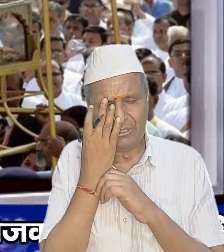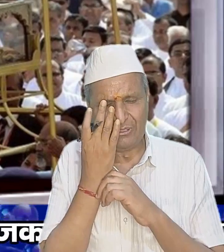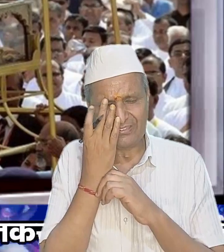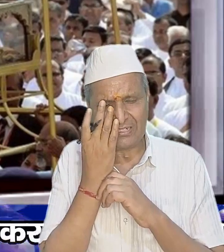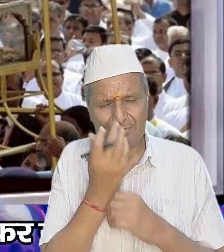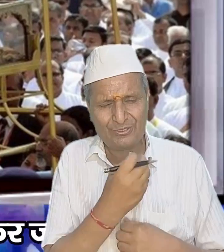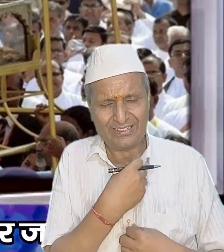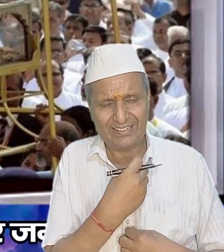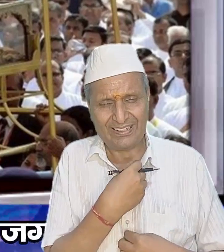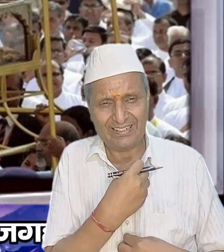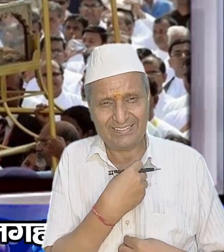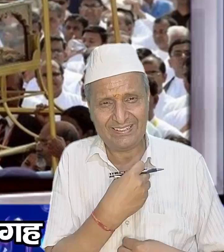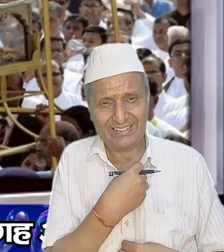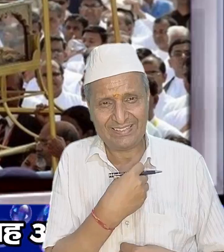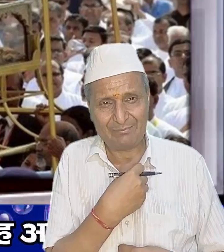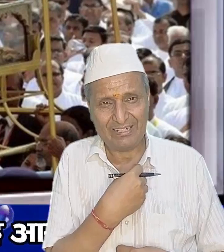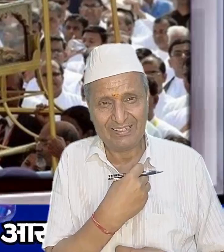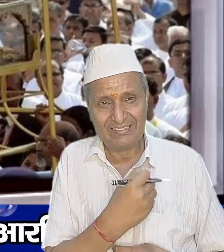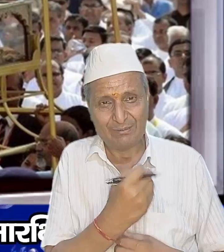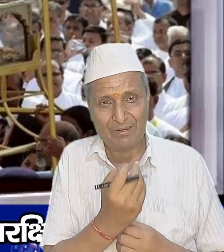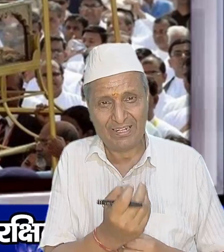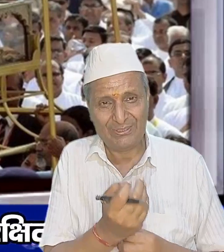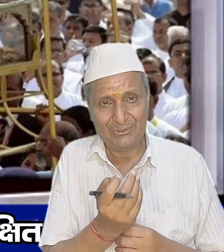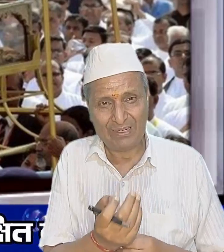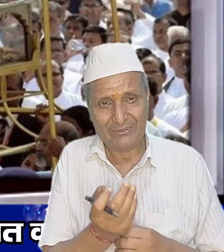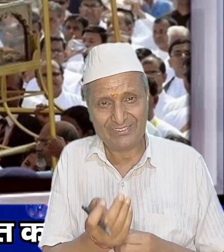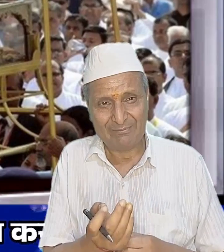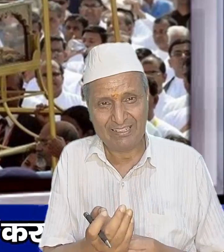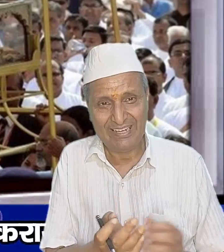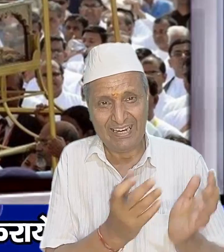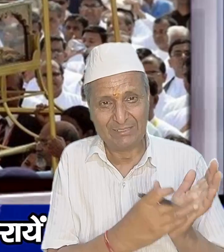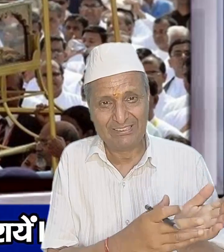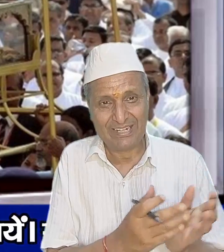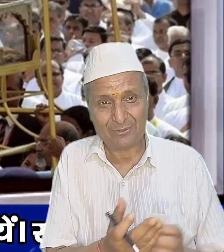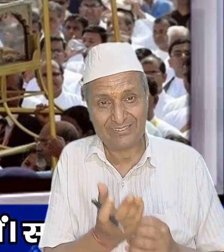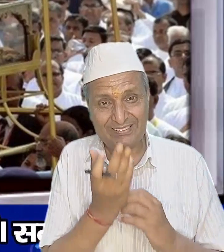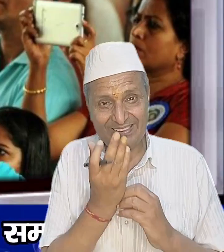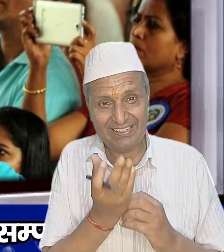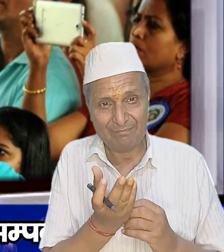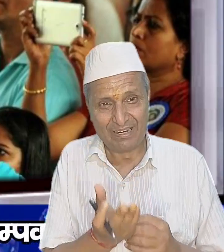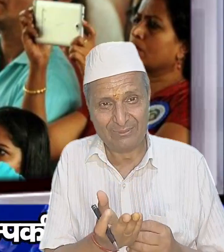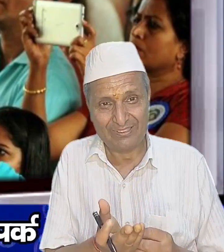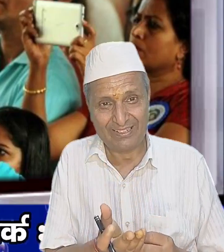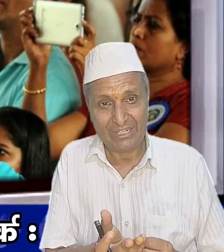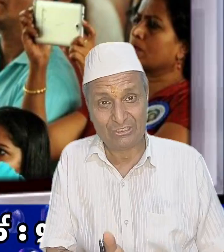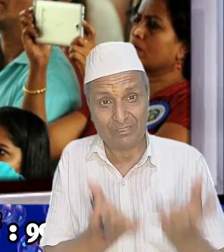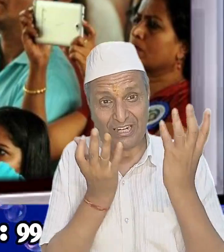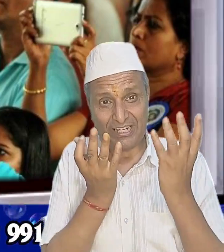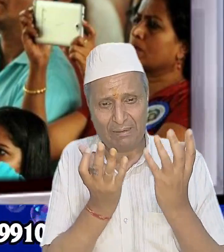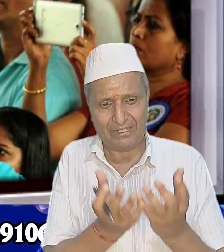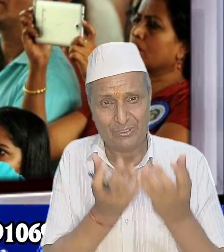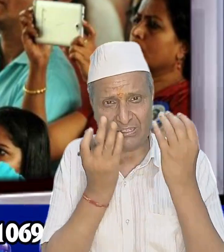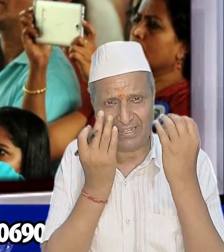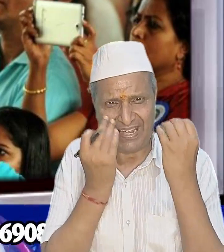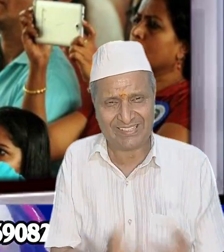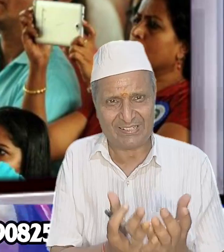के अंदर ऐसा है आदमी कि खेकर इस परिवर्तन को देख के शर्म आती है। वह पहुंचता है जगह जगह पर, सरकार नहीं पूरे दुनिया को